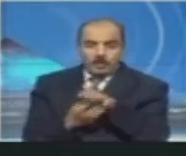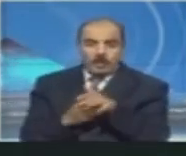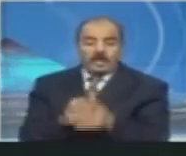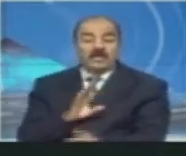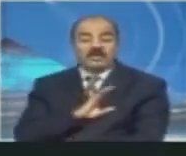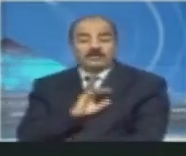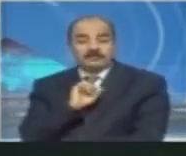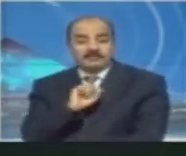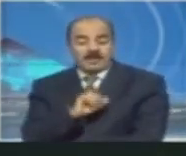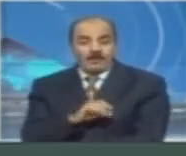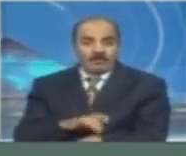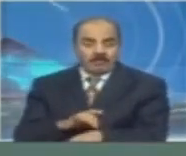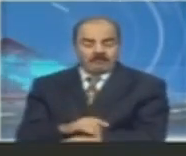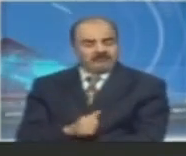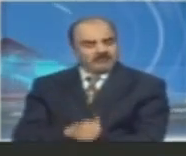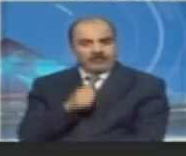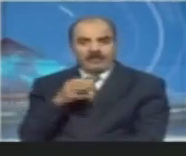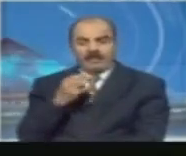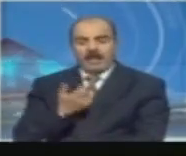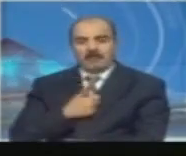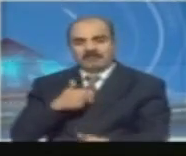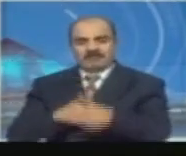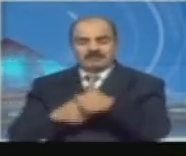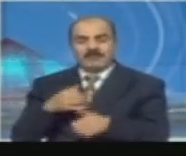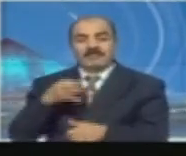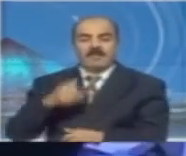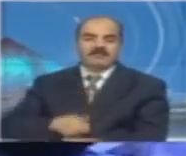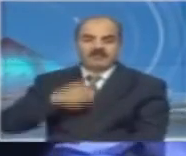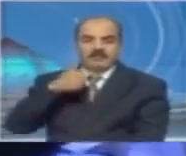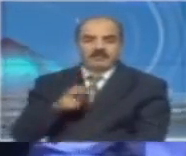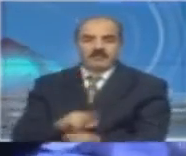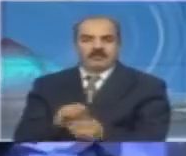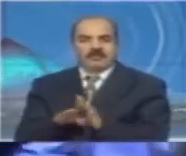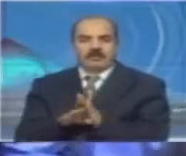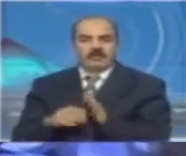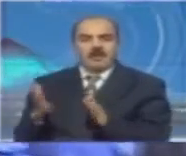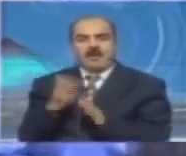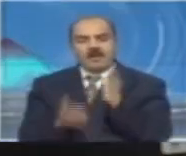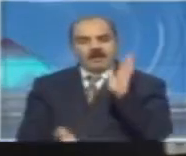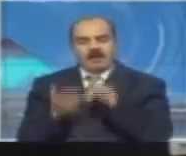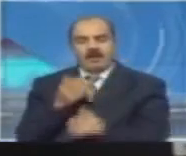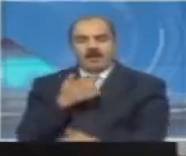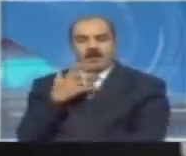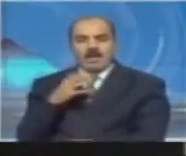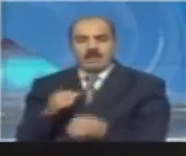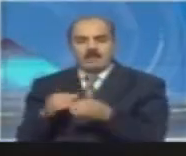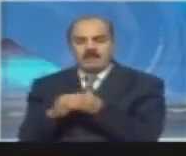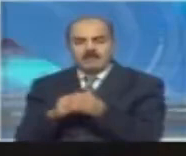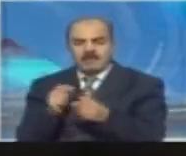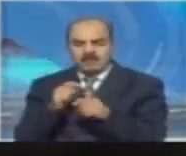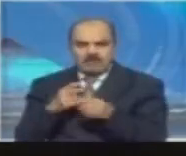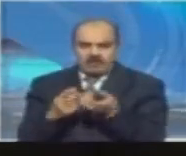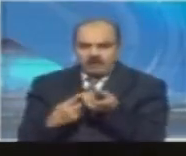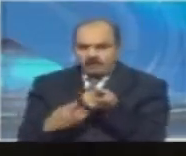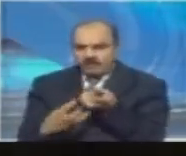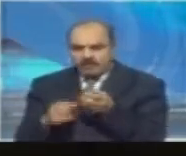بالقوات المسلحه على الميداليه الذهبيه فضلا على تقييمه ضمن افضل خمس فرق في مجال السلامه البيولوجيه